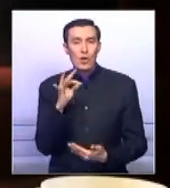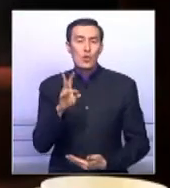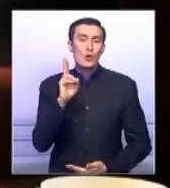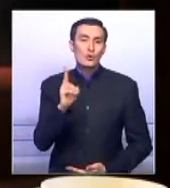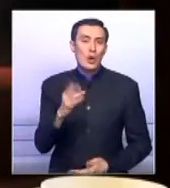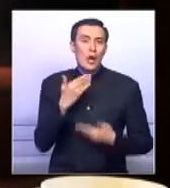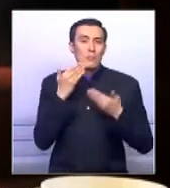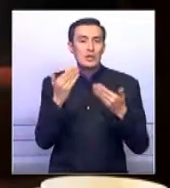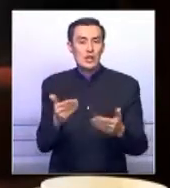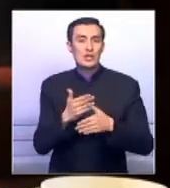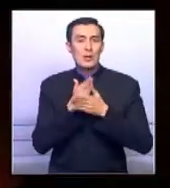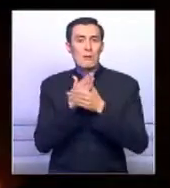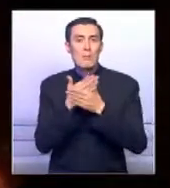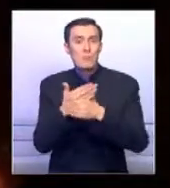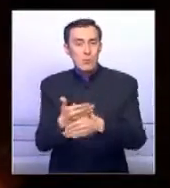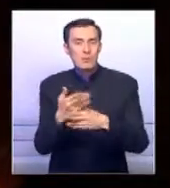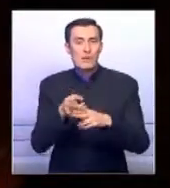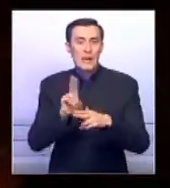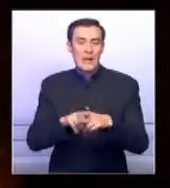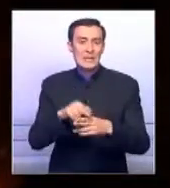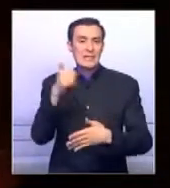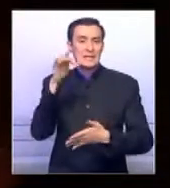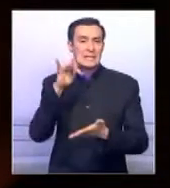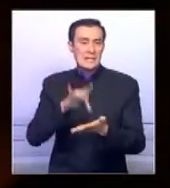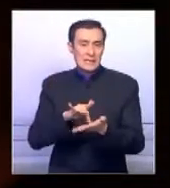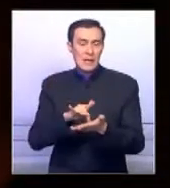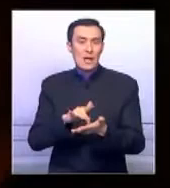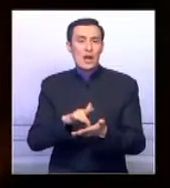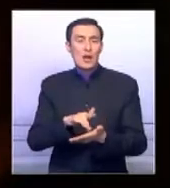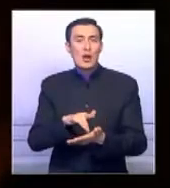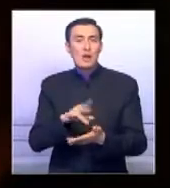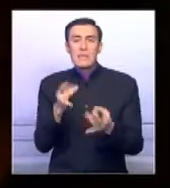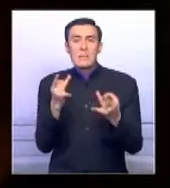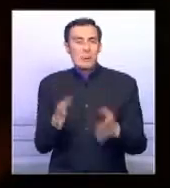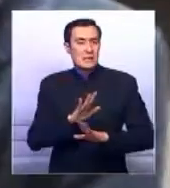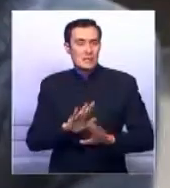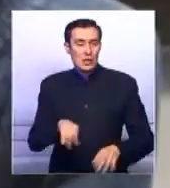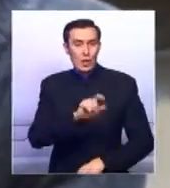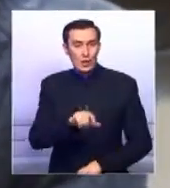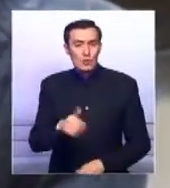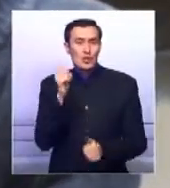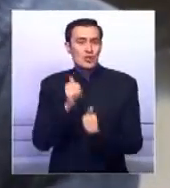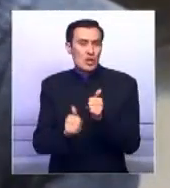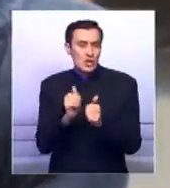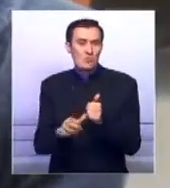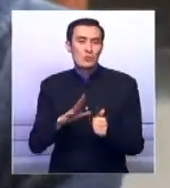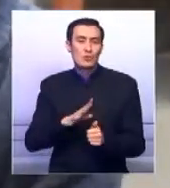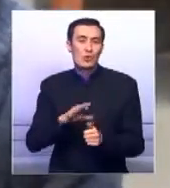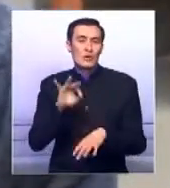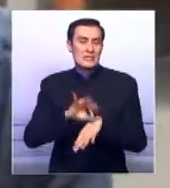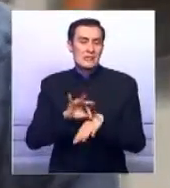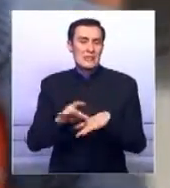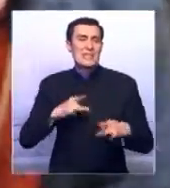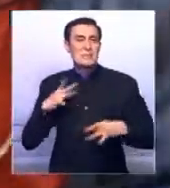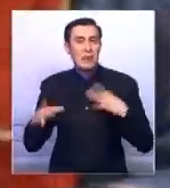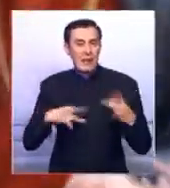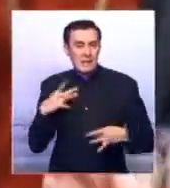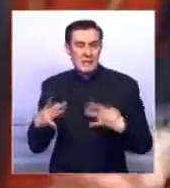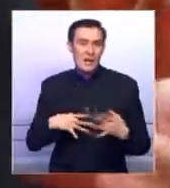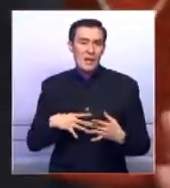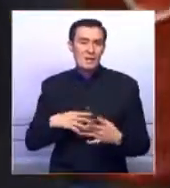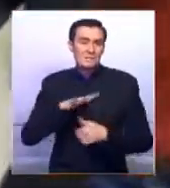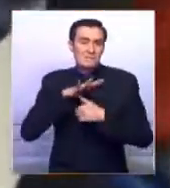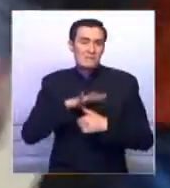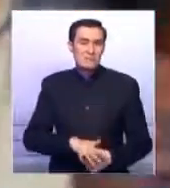кто обращается за помощью в этот центр психологической реабилитации, далеко не обычные люди. Чаще всего это страдающие депрессией,